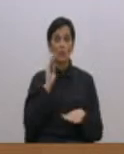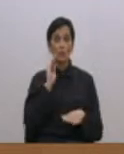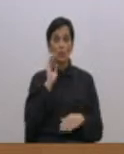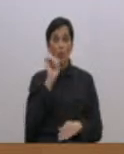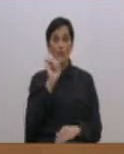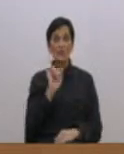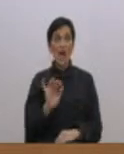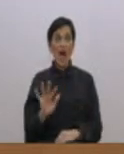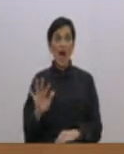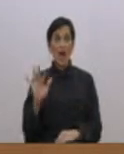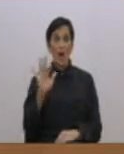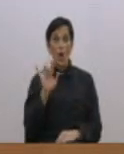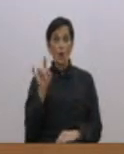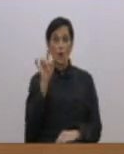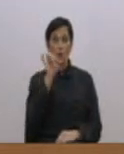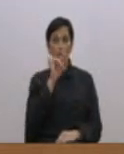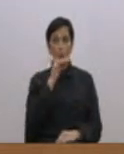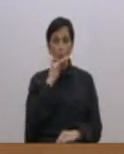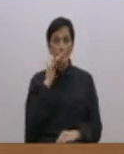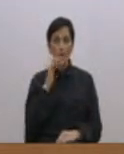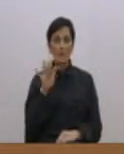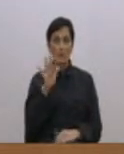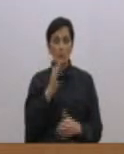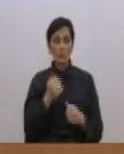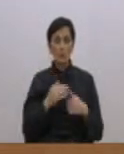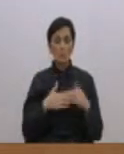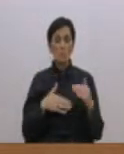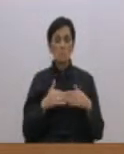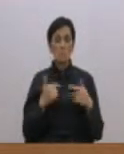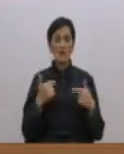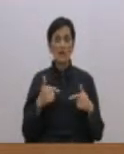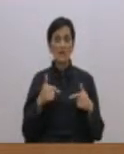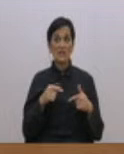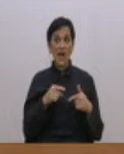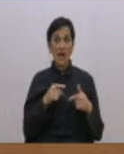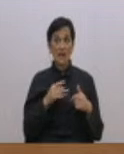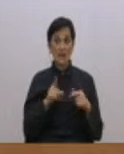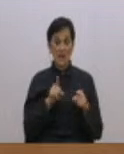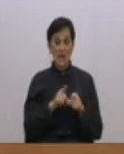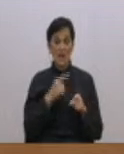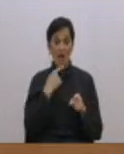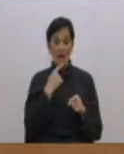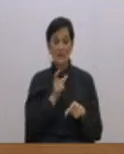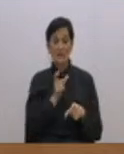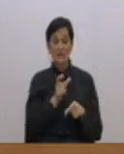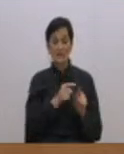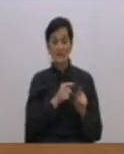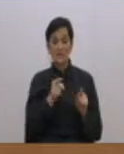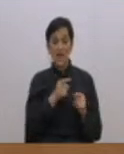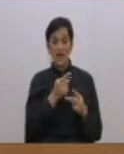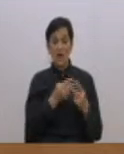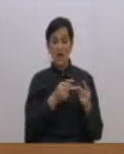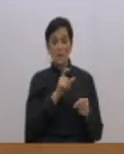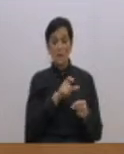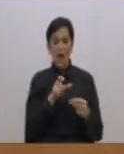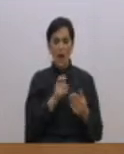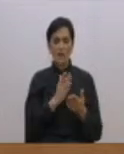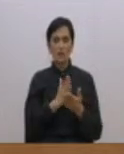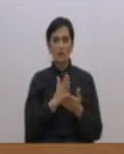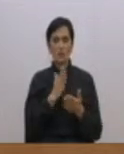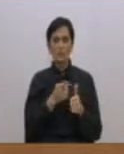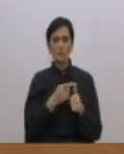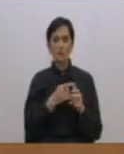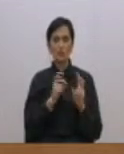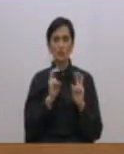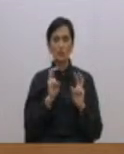ევროპის ბევრ ქვეყანაში მიღებულია პრაქტიკა, რომ ამ კატეგორიის ამ ასაკის მსჯავრდებულებისთვის არსებობდეს ეგრეთ